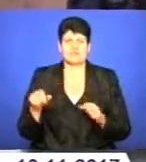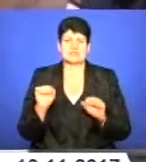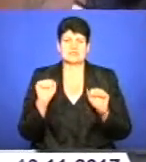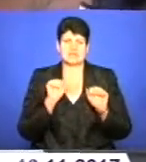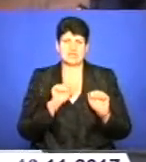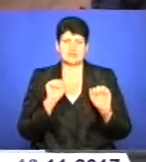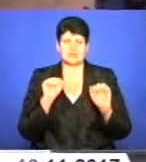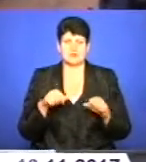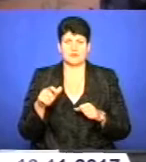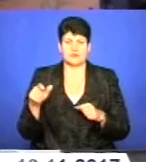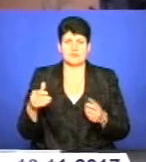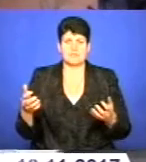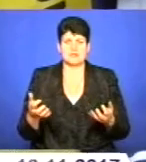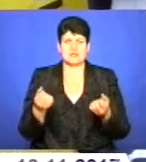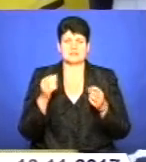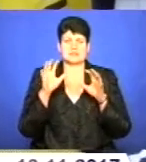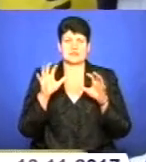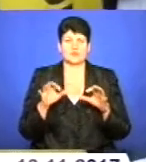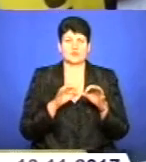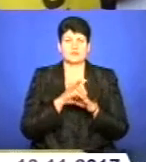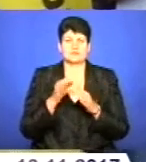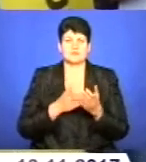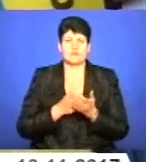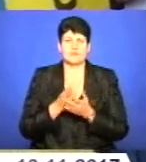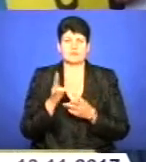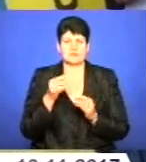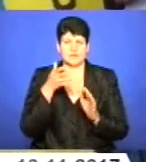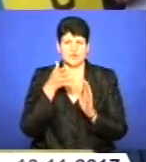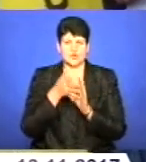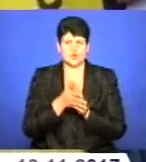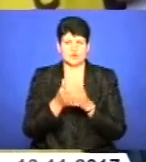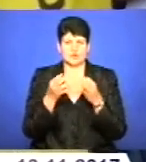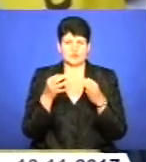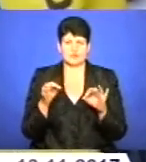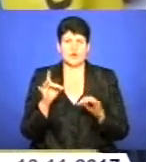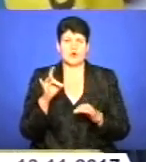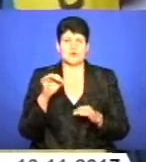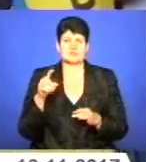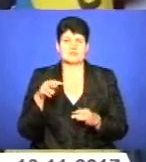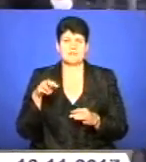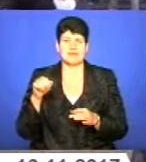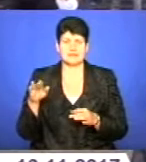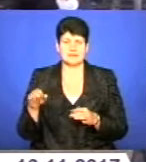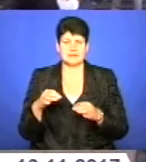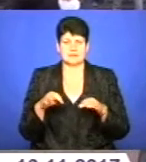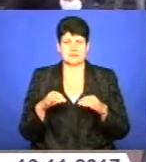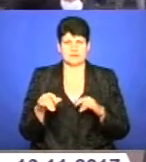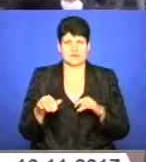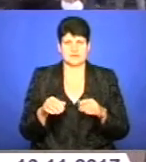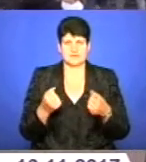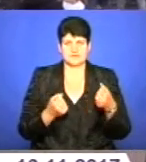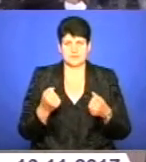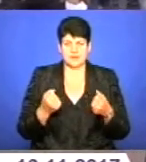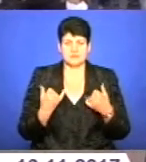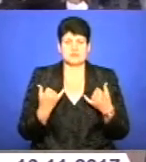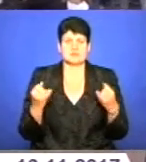України, а саме підтримувати законопроекти, спрямовані на прозорість і доступне розмитнення транспортних засобів. Ми сьогодні зібралися через